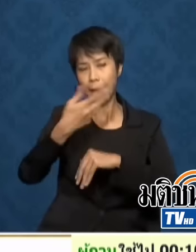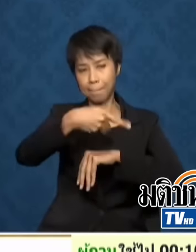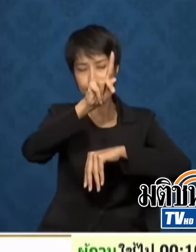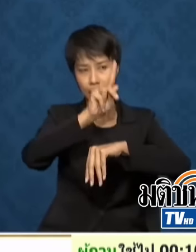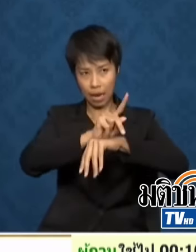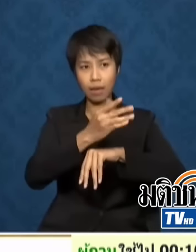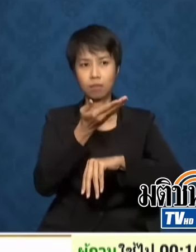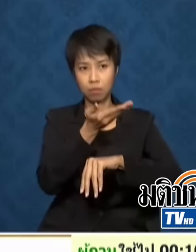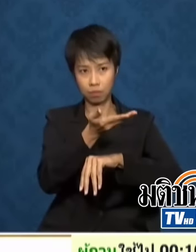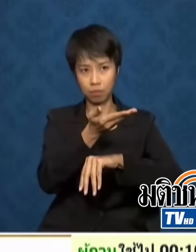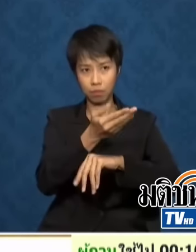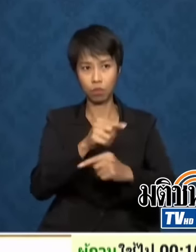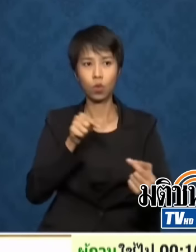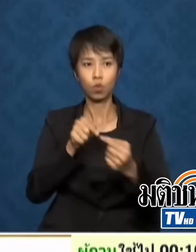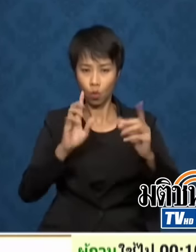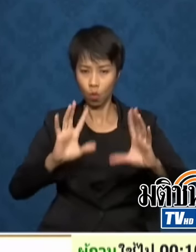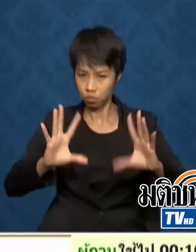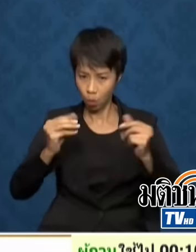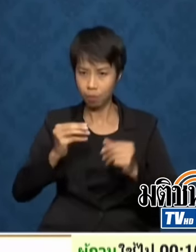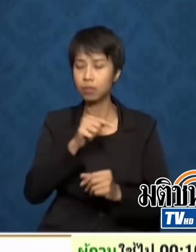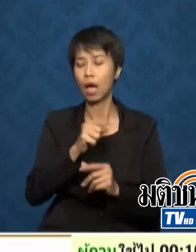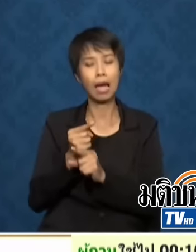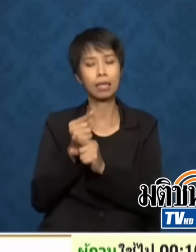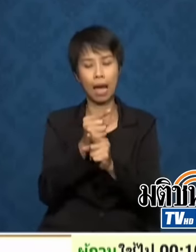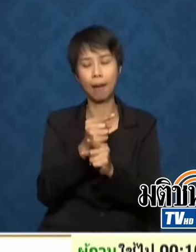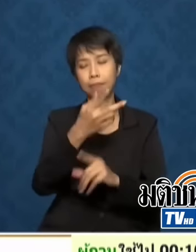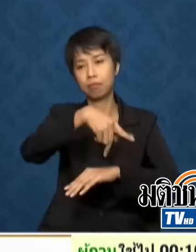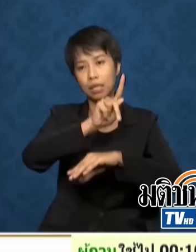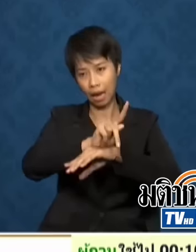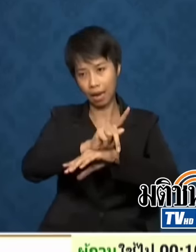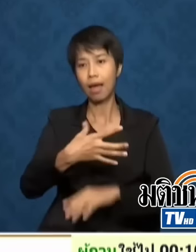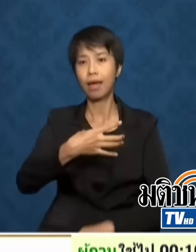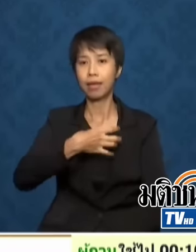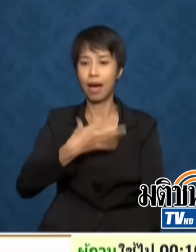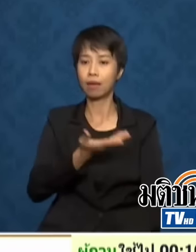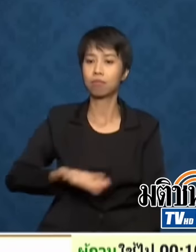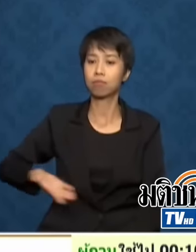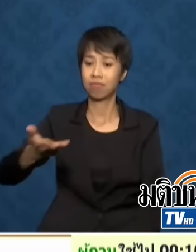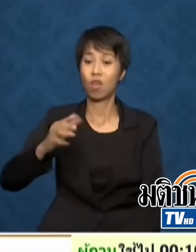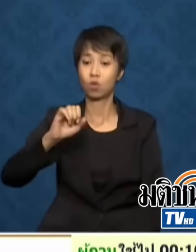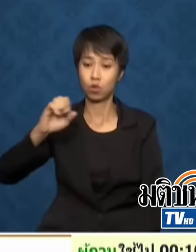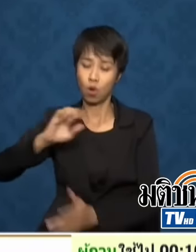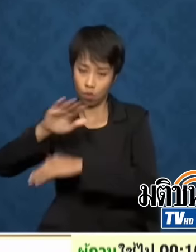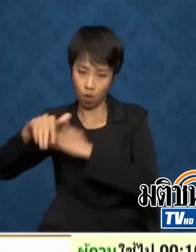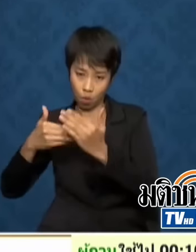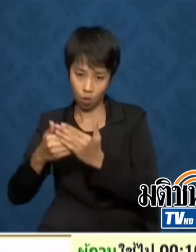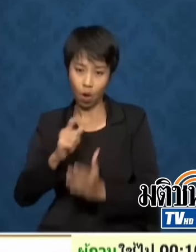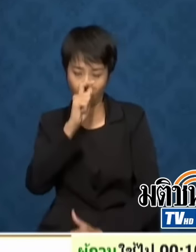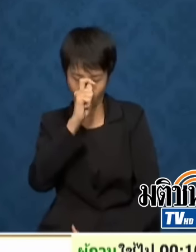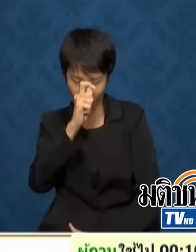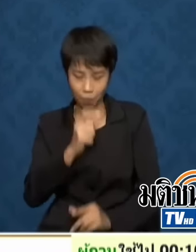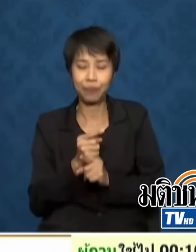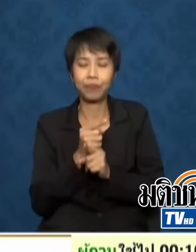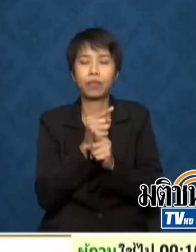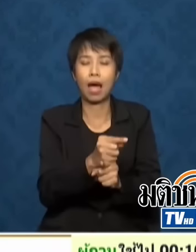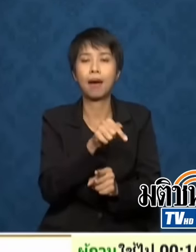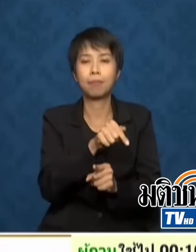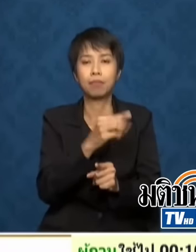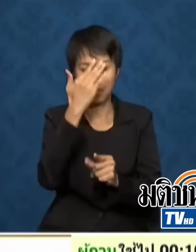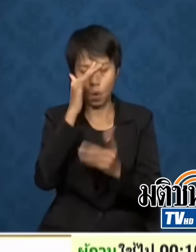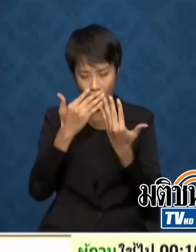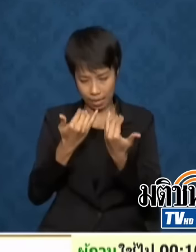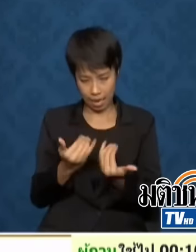านถือว่าเป็นที่สิ้นสุดและเด็ดขาดผมอยากให้เพื่อนสมาชิกได้เคารพข้อบังคับเพราะเราอยู่ในสภาผู้แทนราษฎรนะ